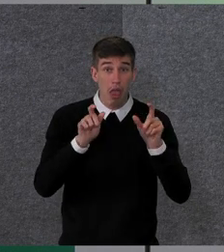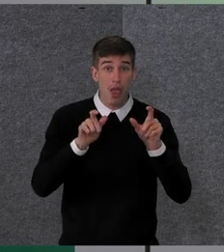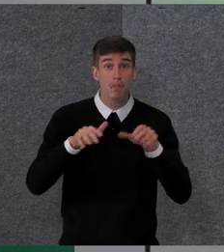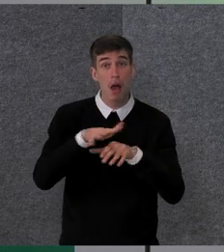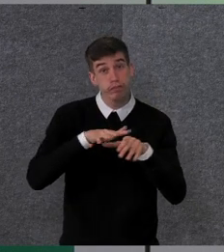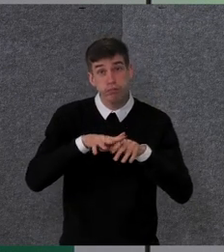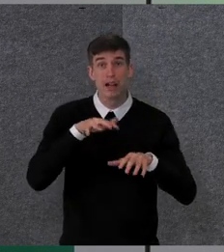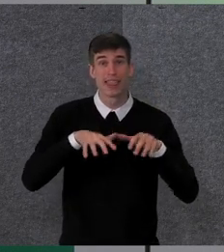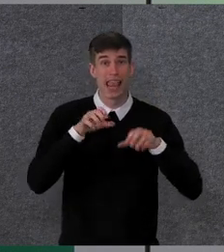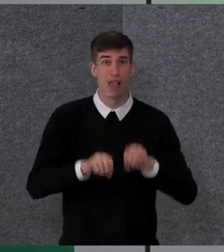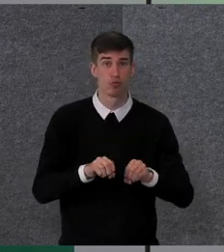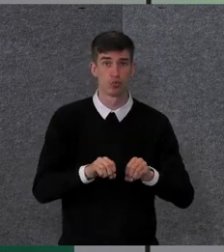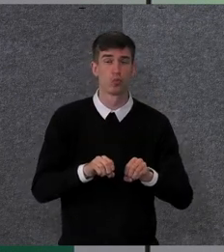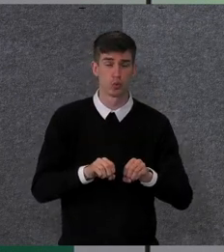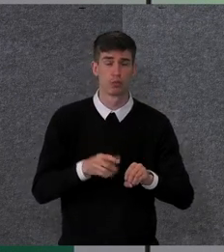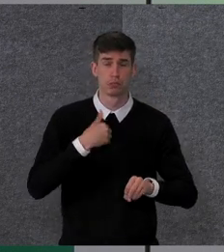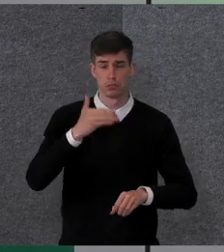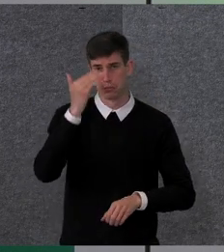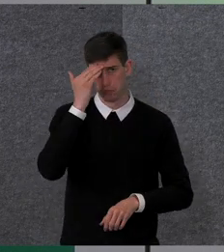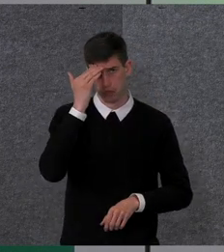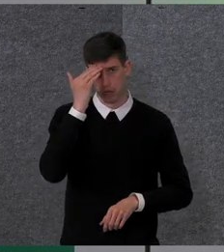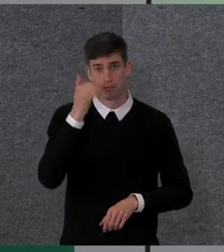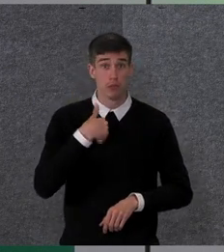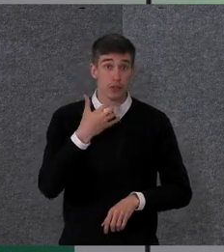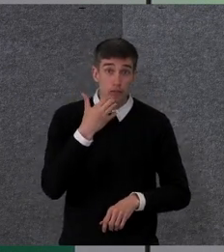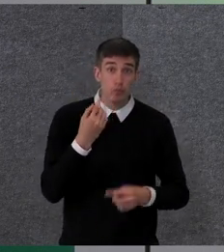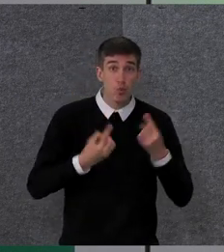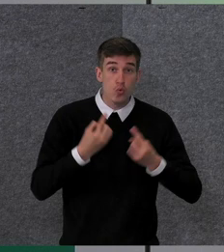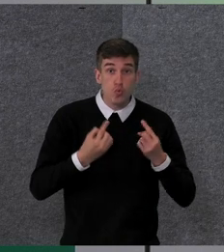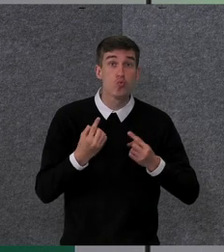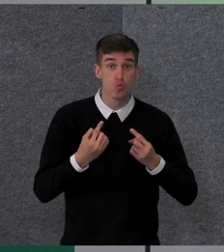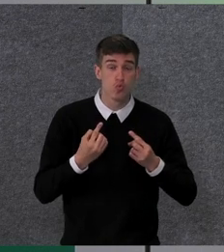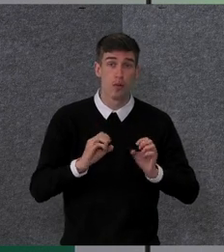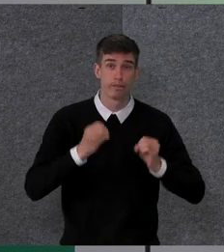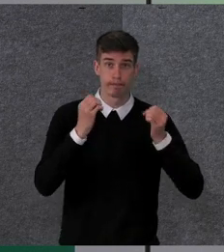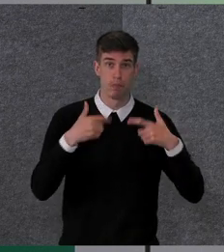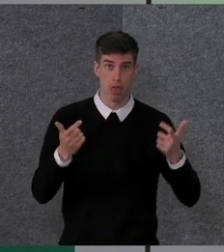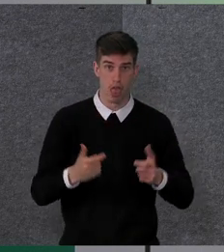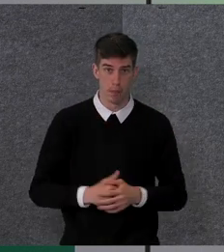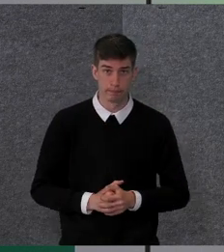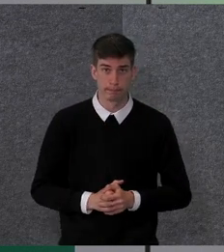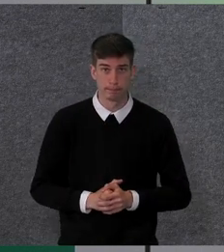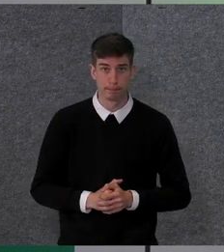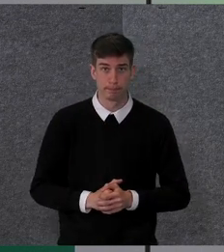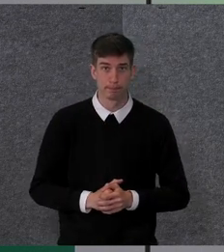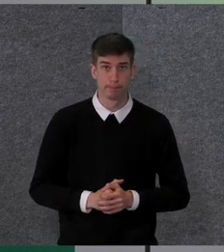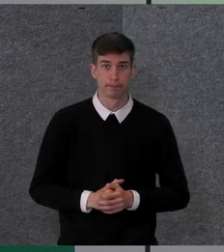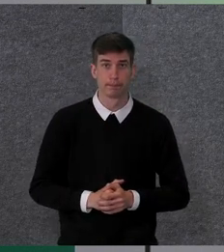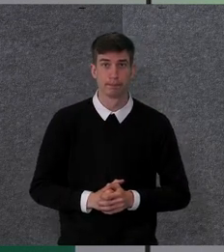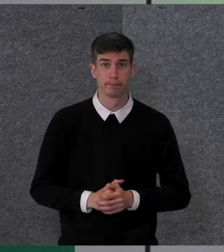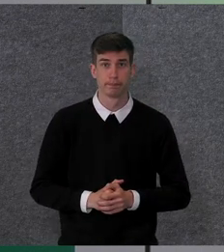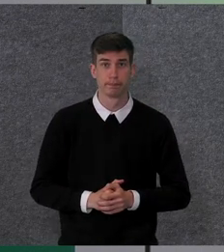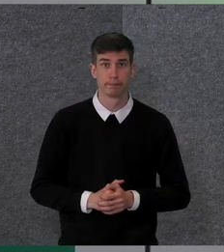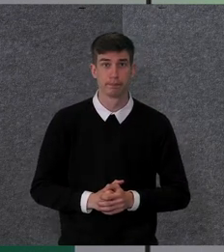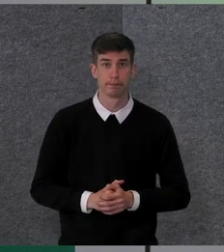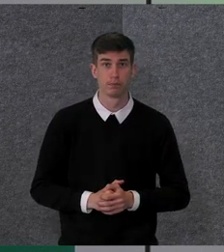Tierschutz schon seit Jahren beschäftigt und ich würde mir wünschen, dass die Grünen da diesbezüglich mehr tun würden auf politischer Ebene, habe ich